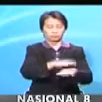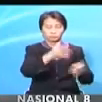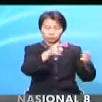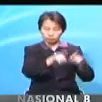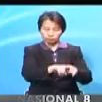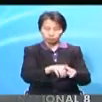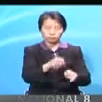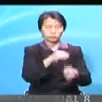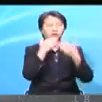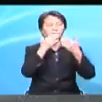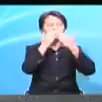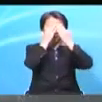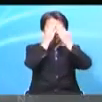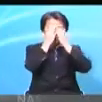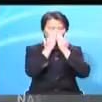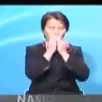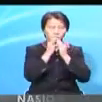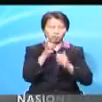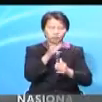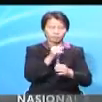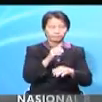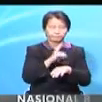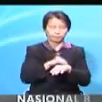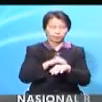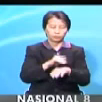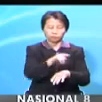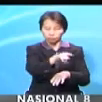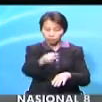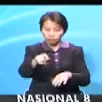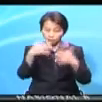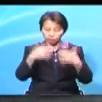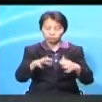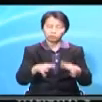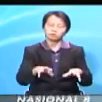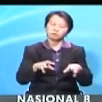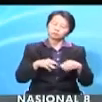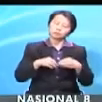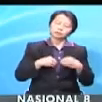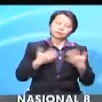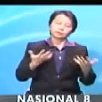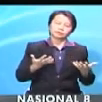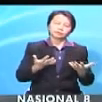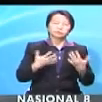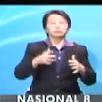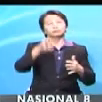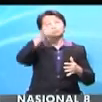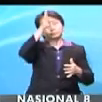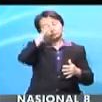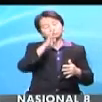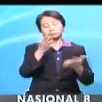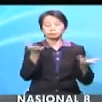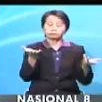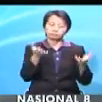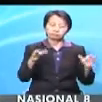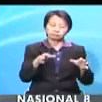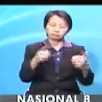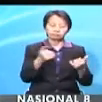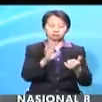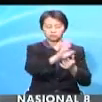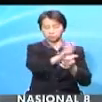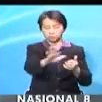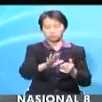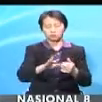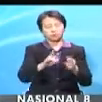dan alhamdulillah mengambil sedikit masa mereka telah dapat menerima ini sebagai satu takdir dan bersedia untuk